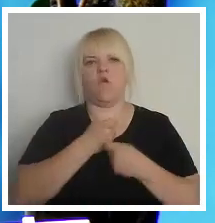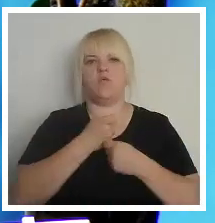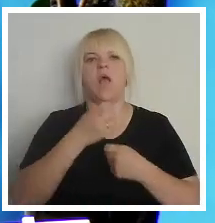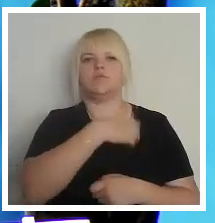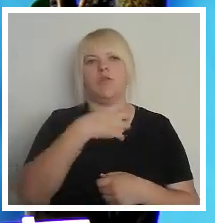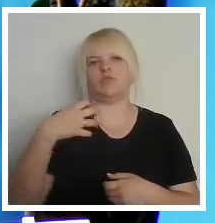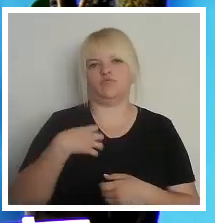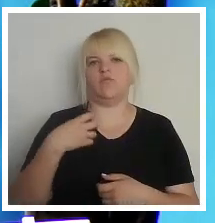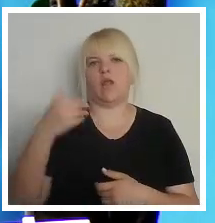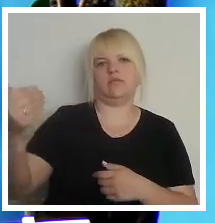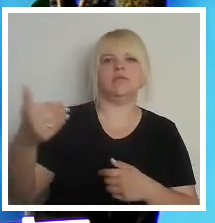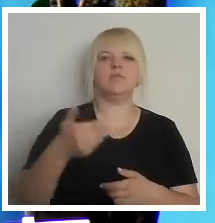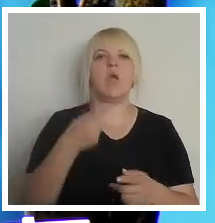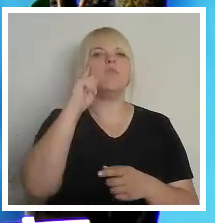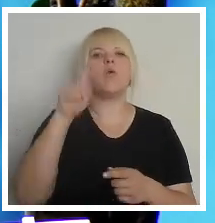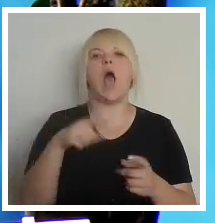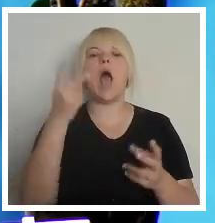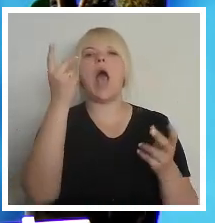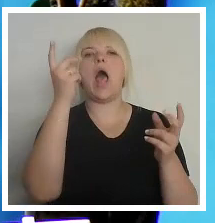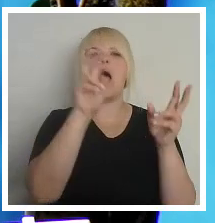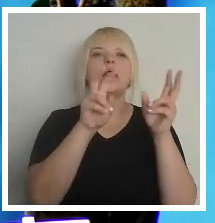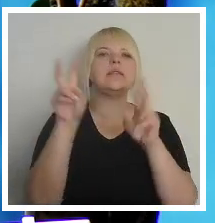pašvaldības. Protams, tur nav analītiskās